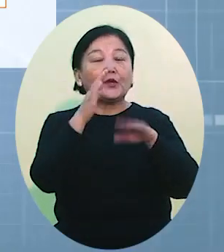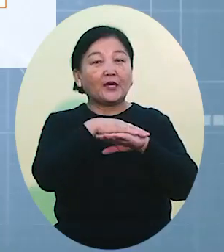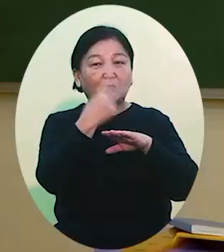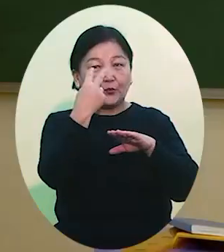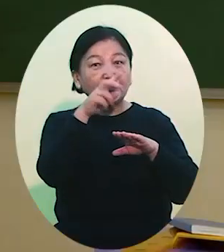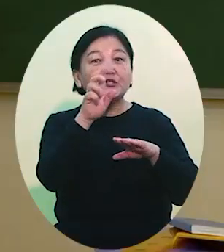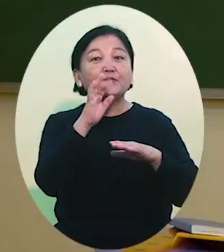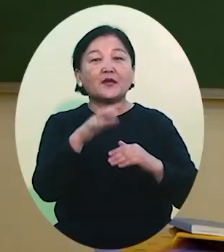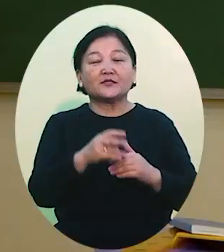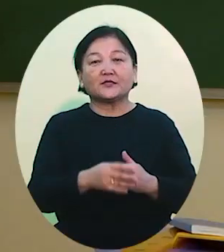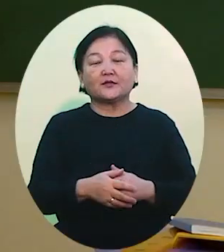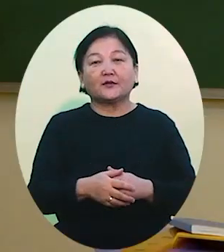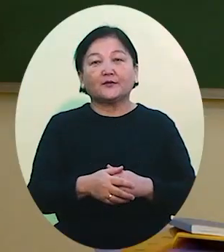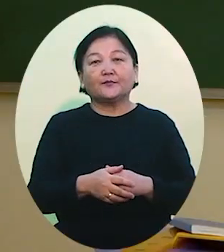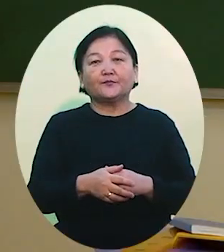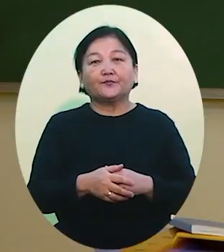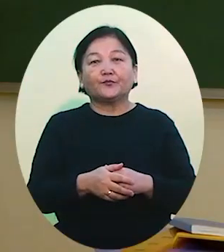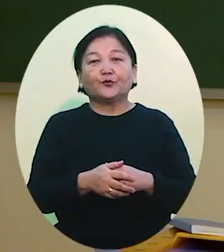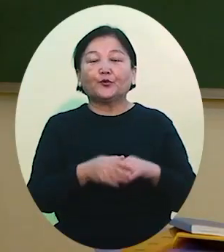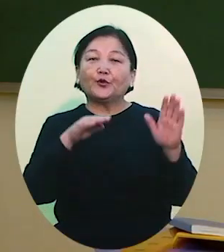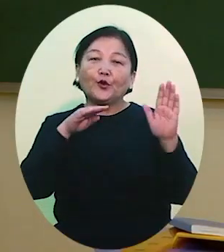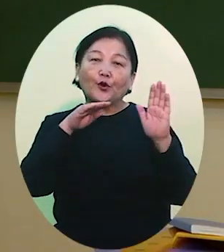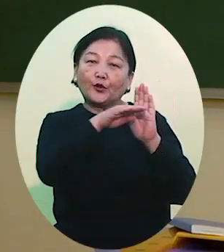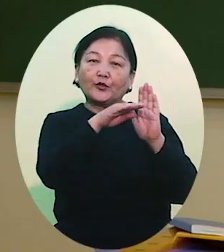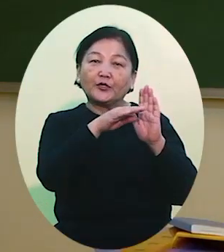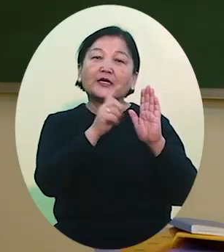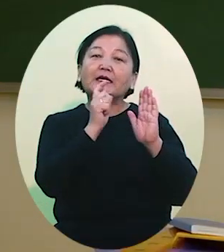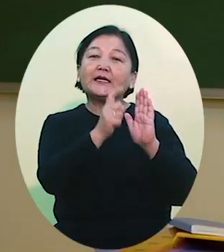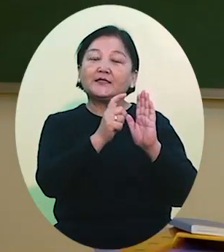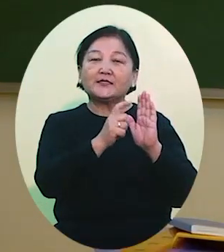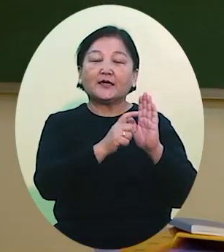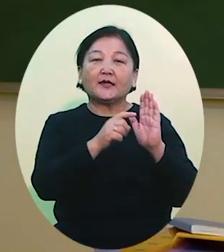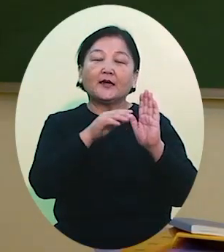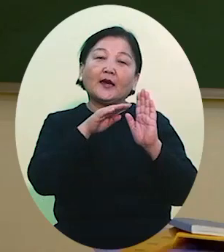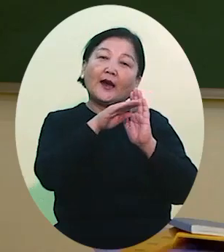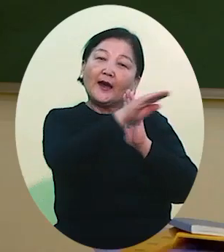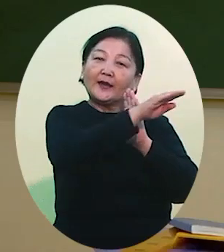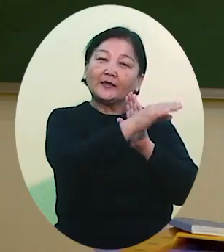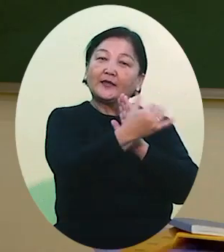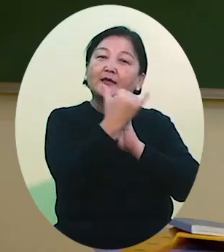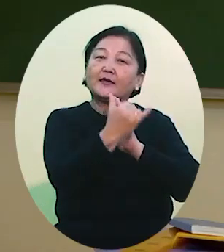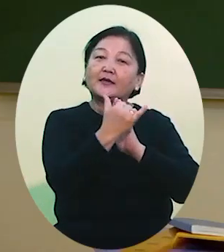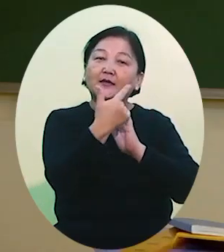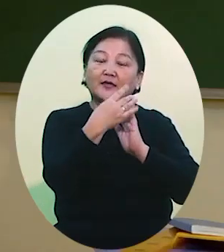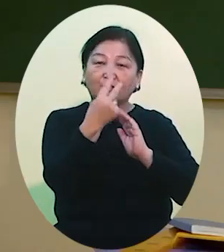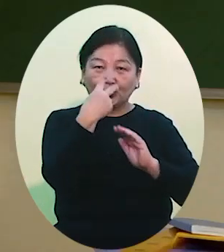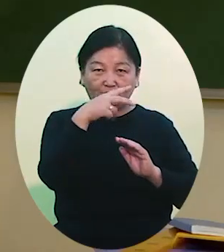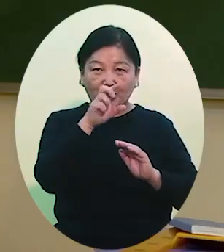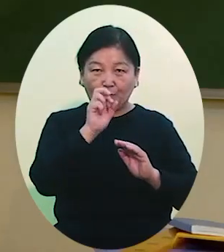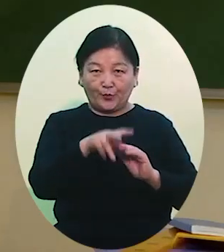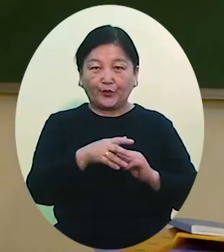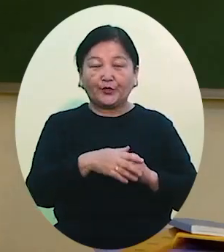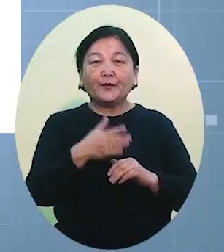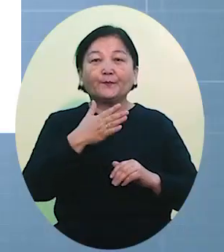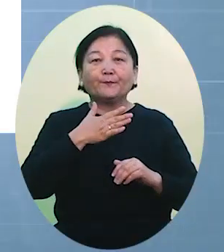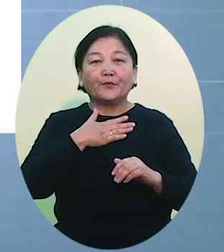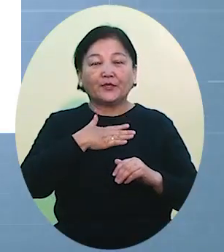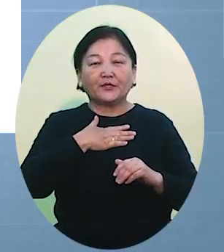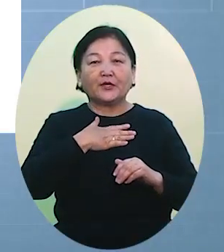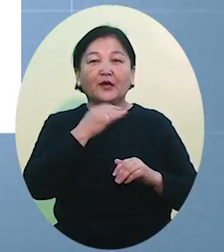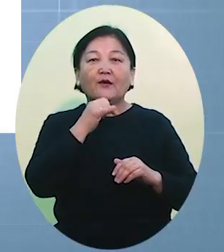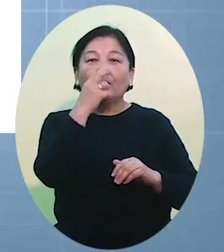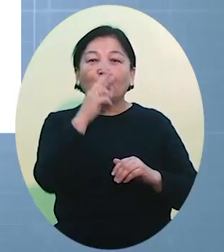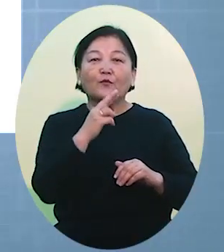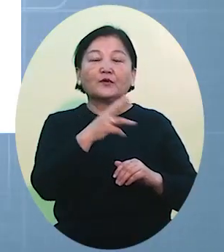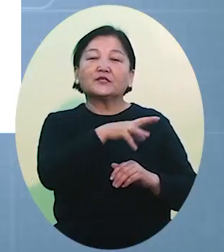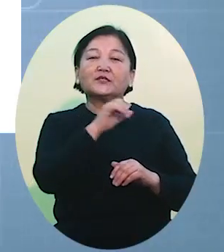тэгвэл оролтыг x-ээр гаралтыг y-гэр тэмдэглэж үзье. За тэгвэл бидний функц маань x-ийг